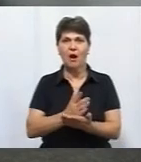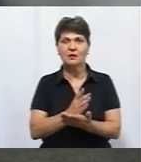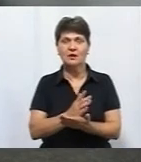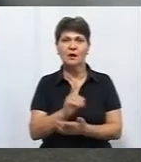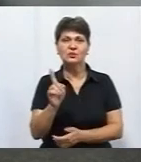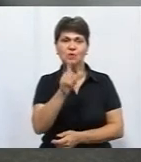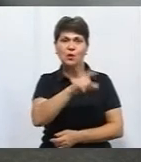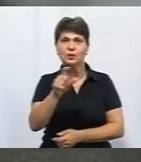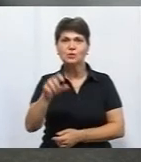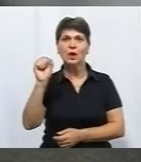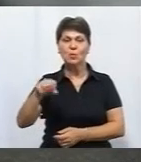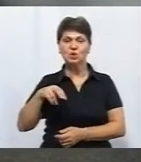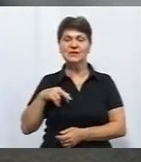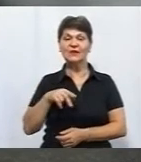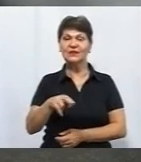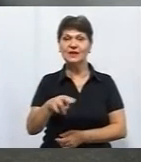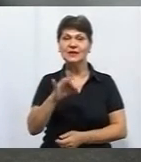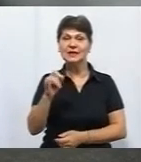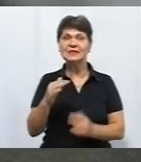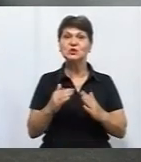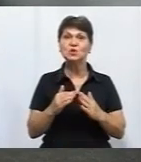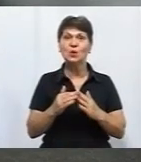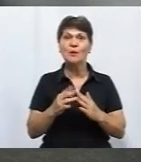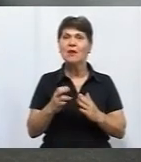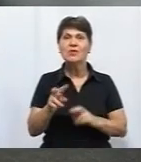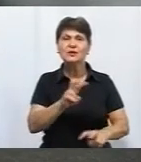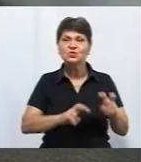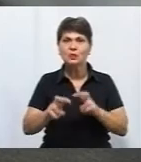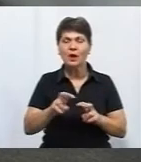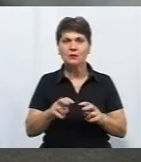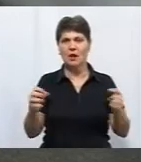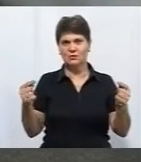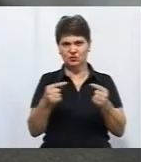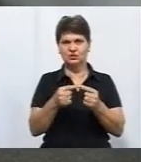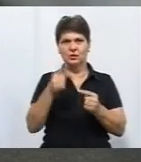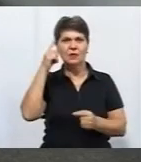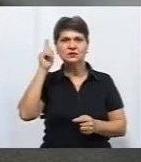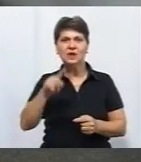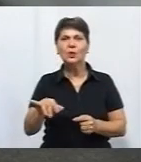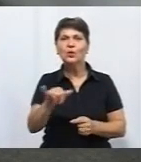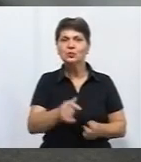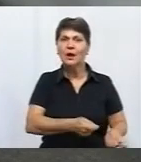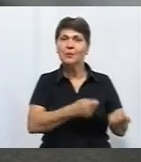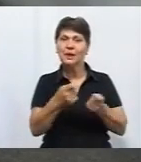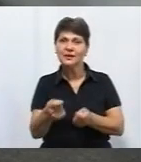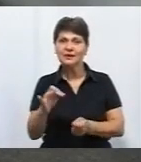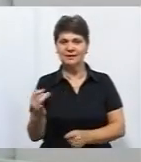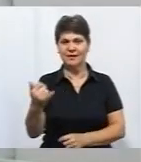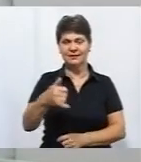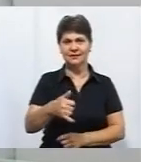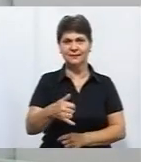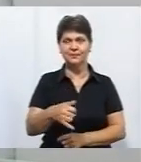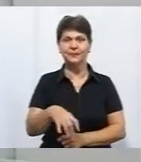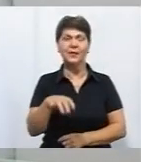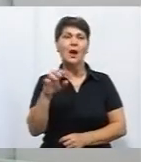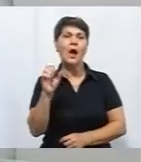і не шукати їх, що десь в цьому районі розташовані, а чітко знати, куди потрібно принести водичку і налити. А як називається